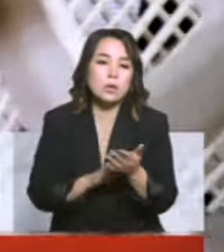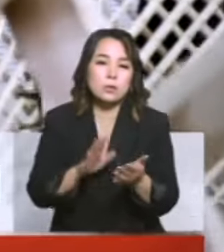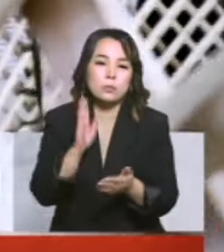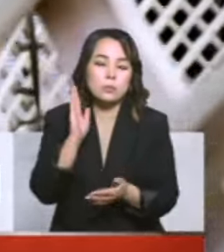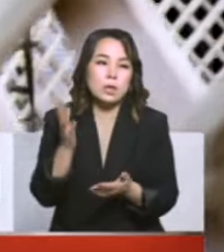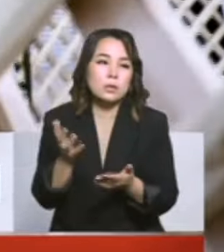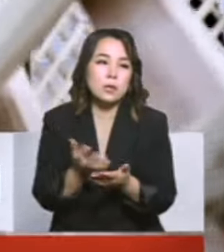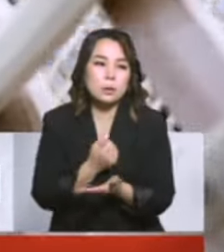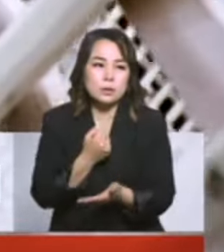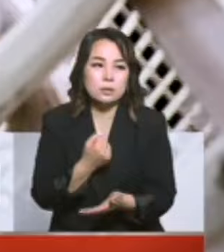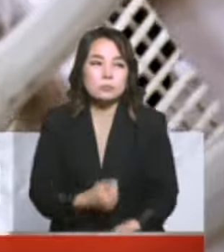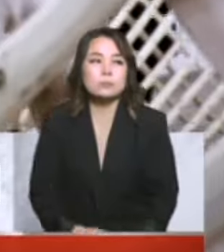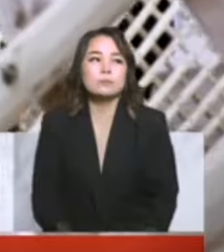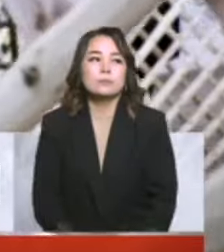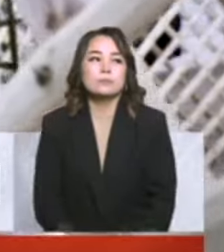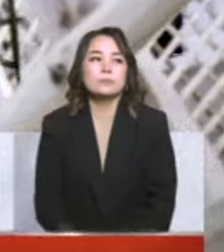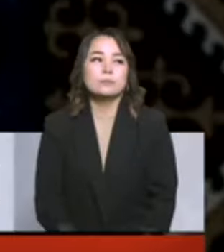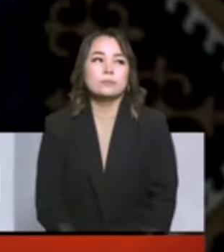деп отыр.